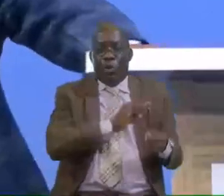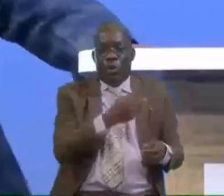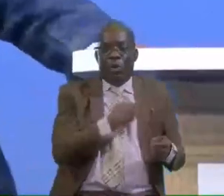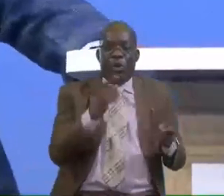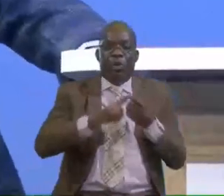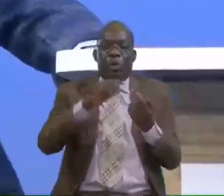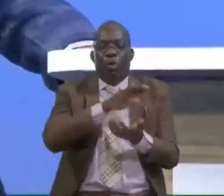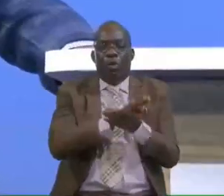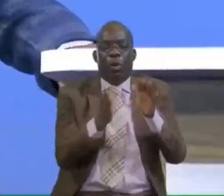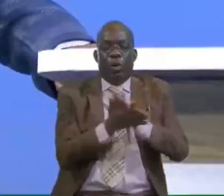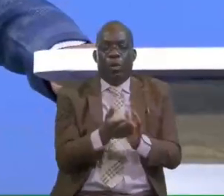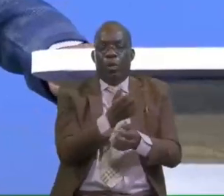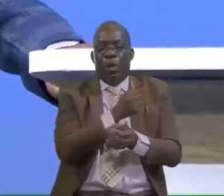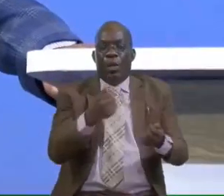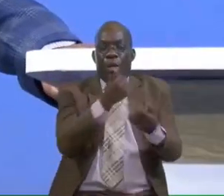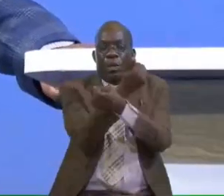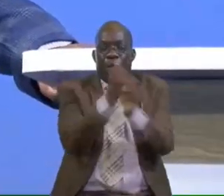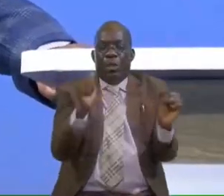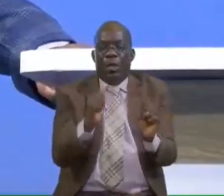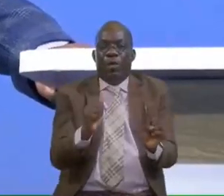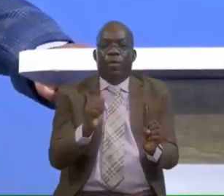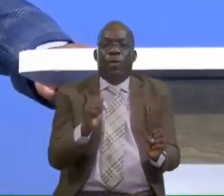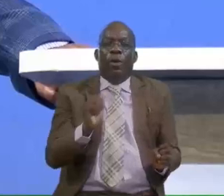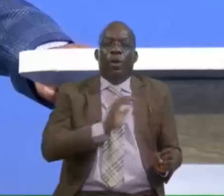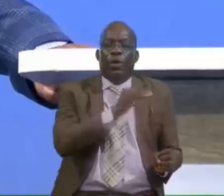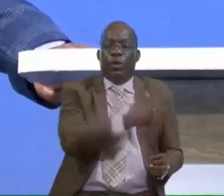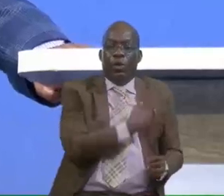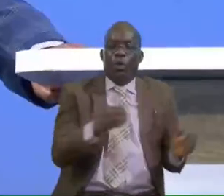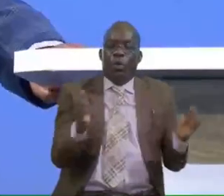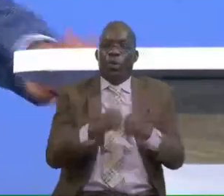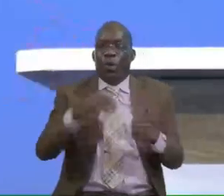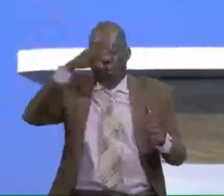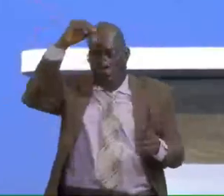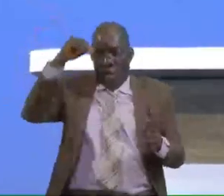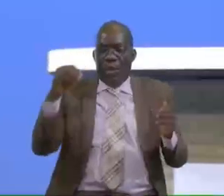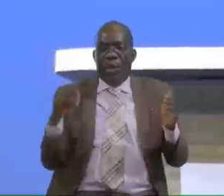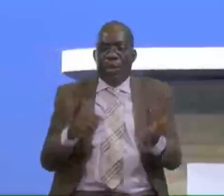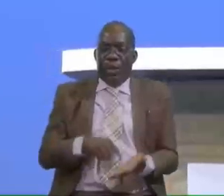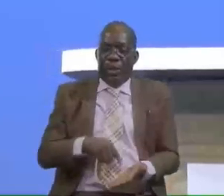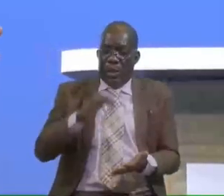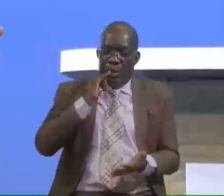sauvée, cela est impossible.